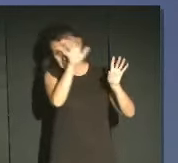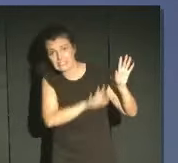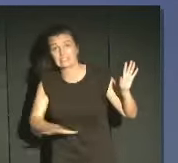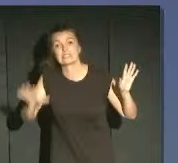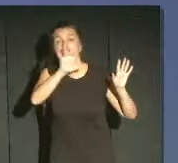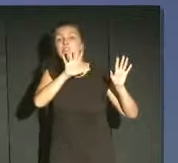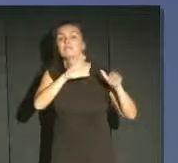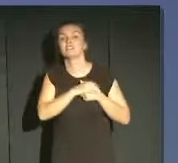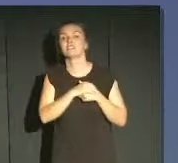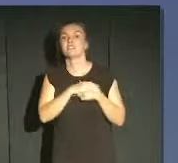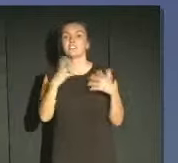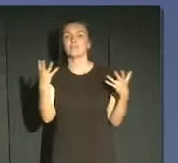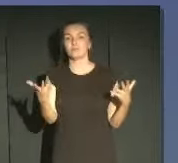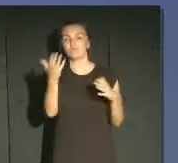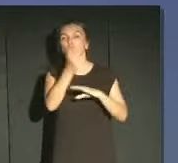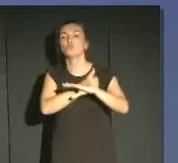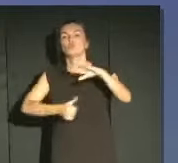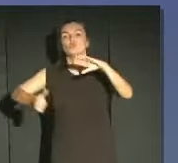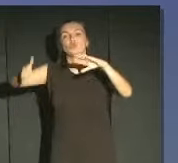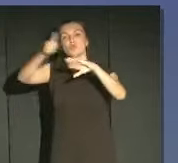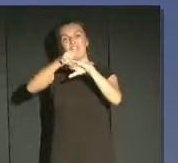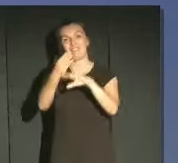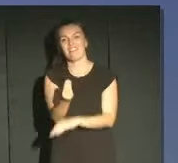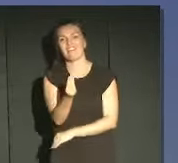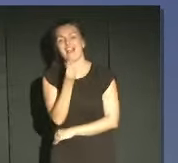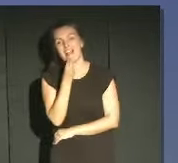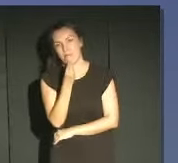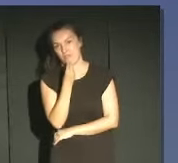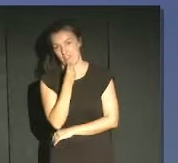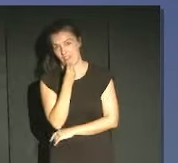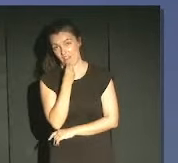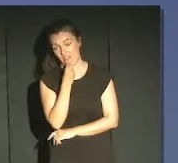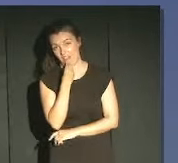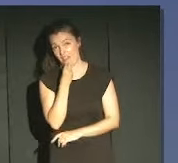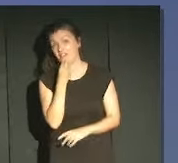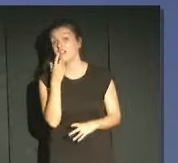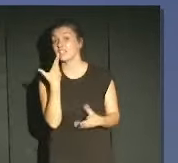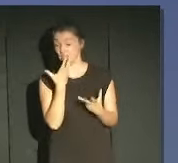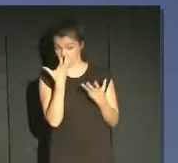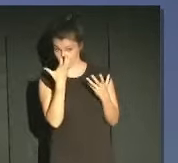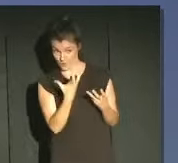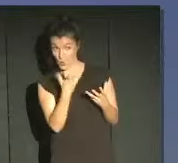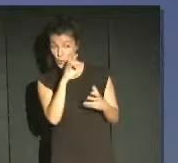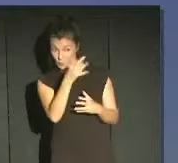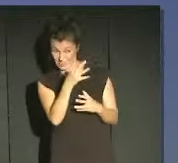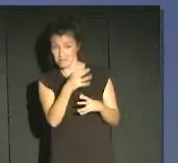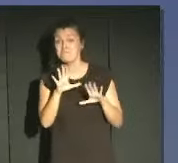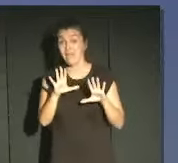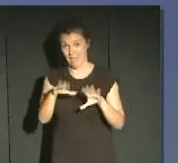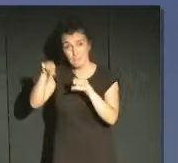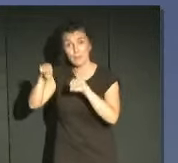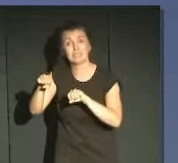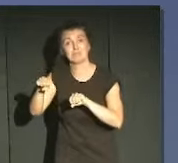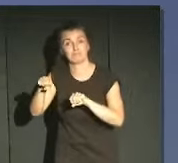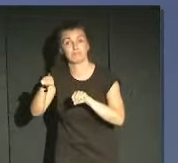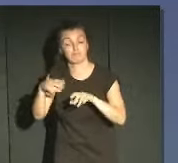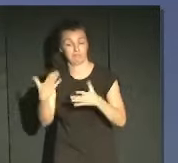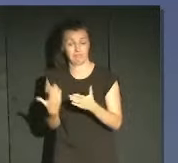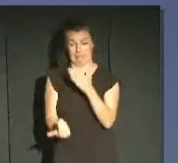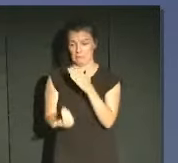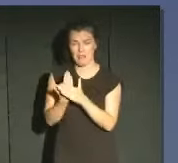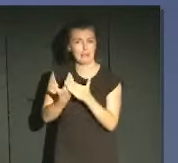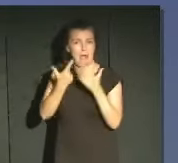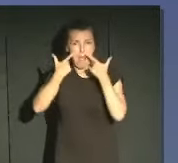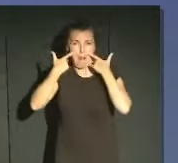souveraineté alimentaire est non seulement souhaitable mais elle est surtout possible et c'est ce que nous avons vu ce